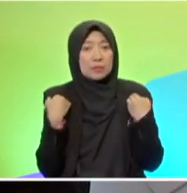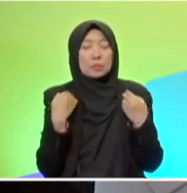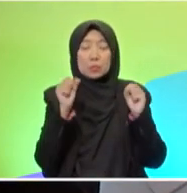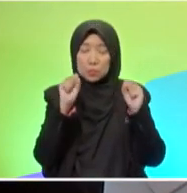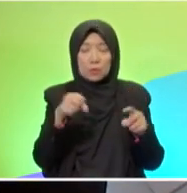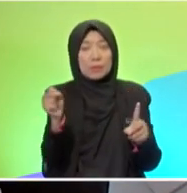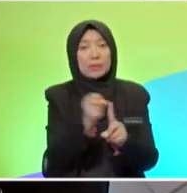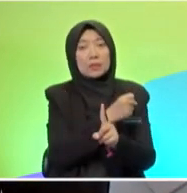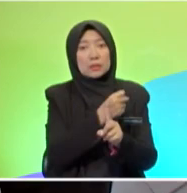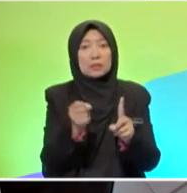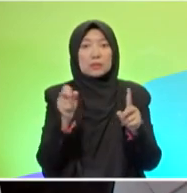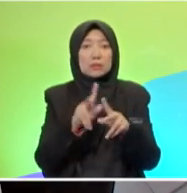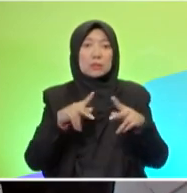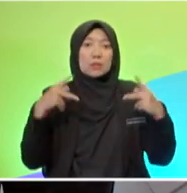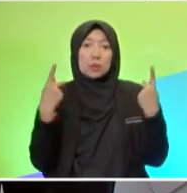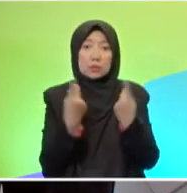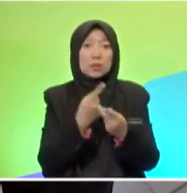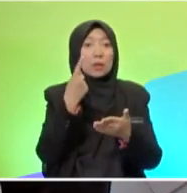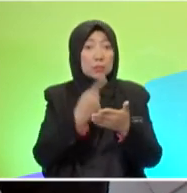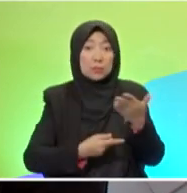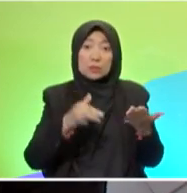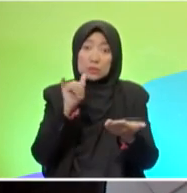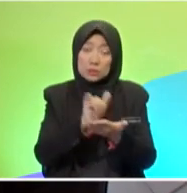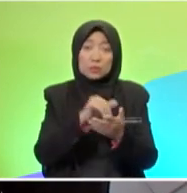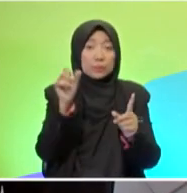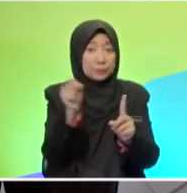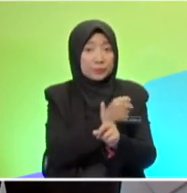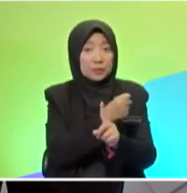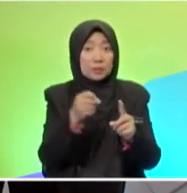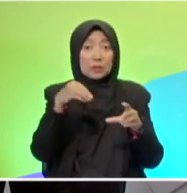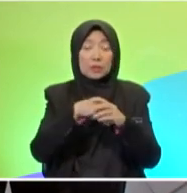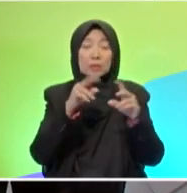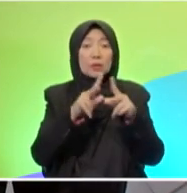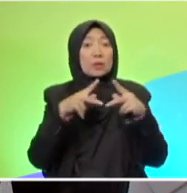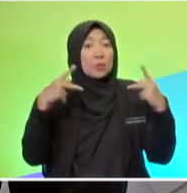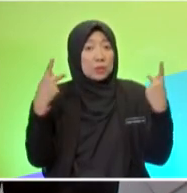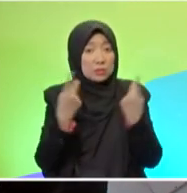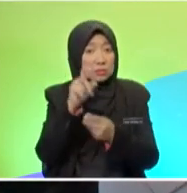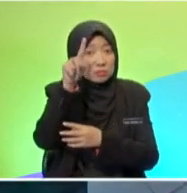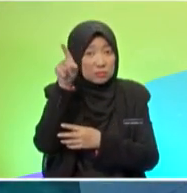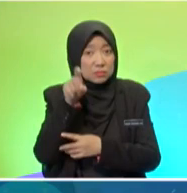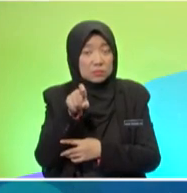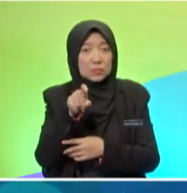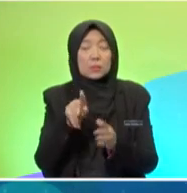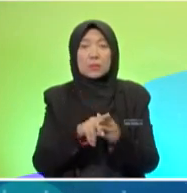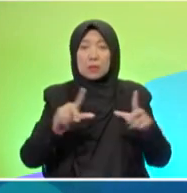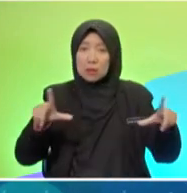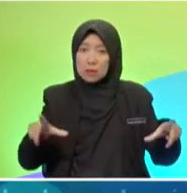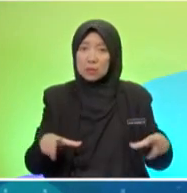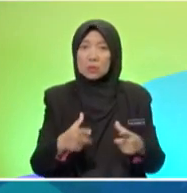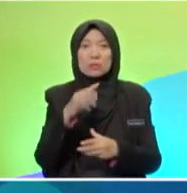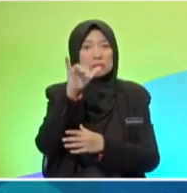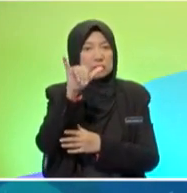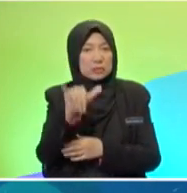keluarga jadi apa itu pendarahan dalam keluarga sebenarnya dalam keluarga adalah perlakuan sengaja yang